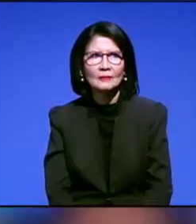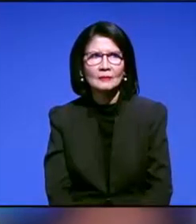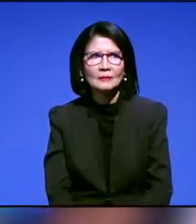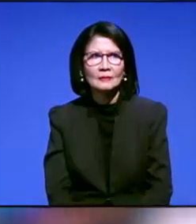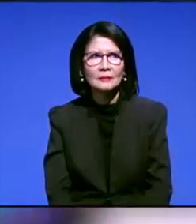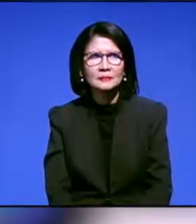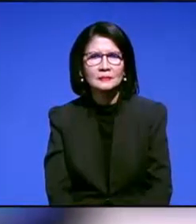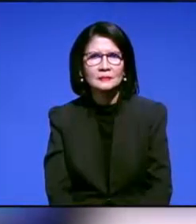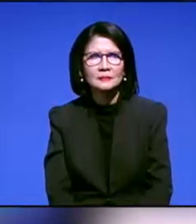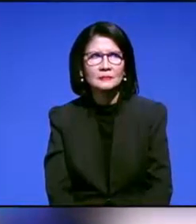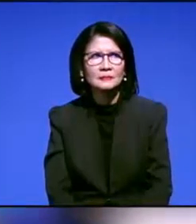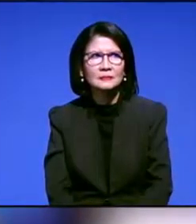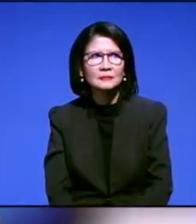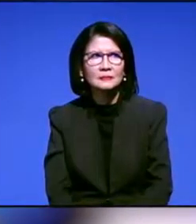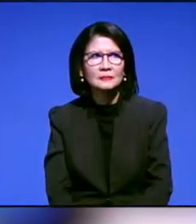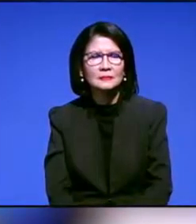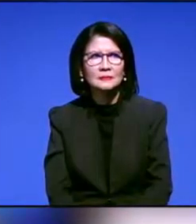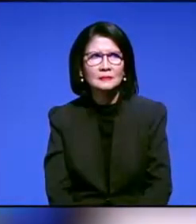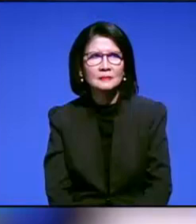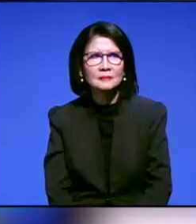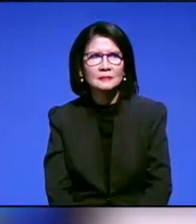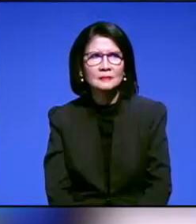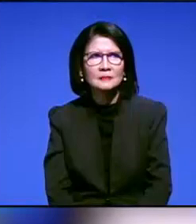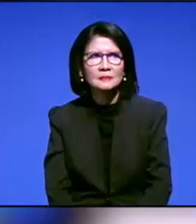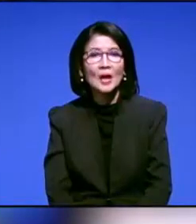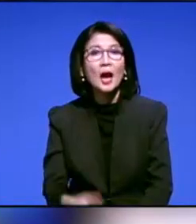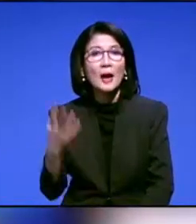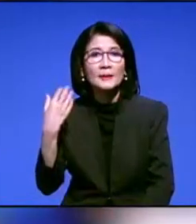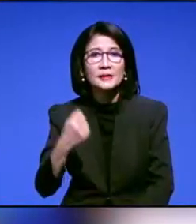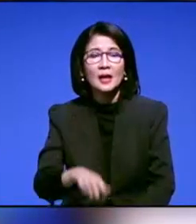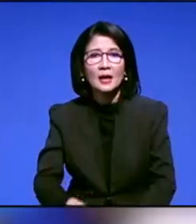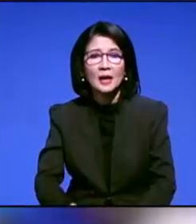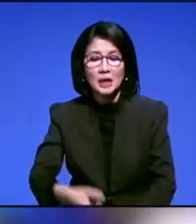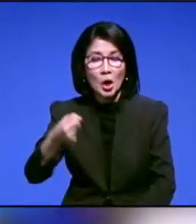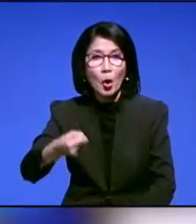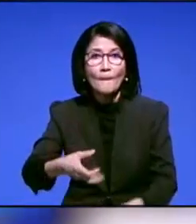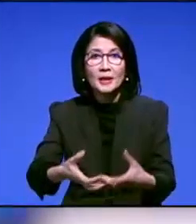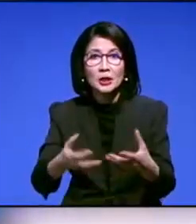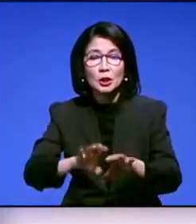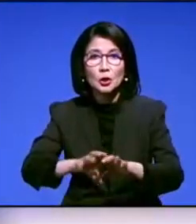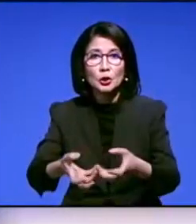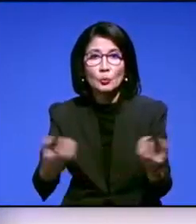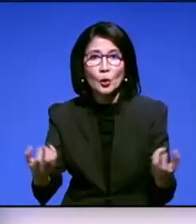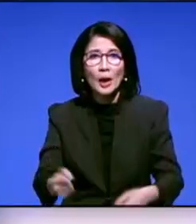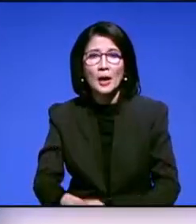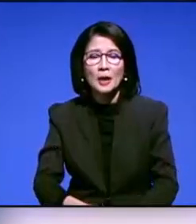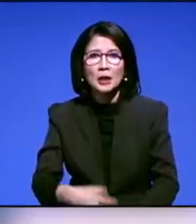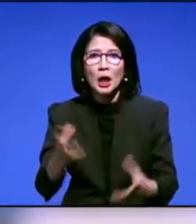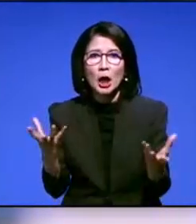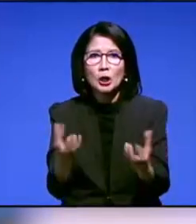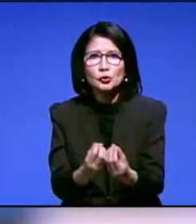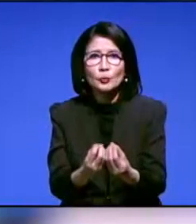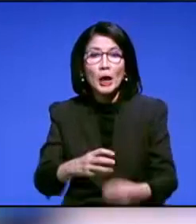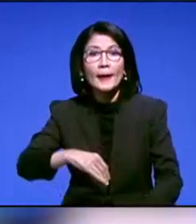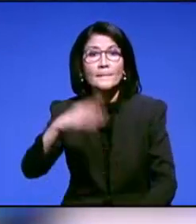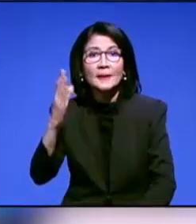Bisa dipanggil nggak teman yang ditunggu? Tapi udah keluar. Iya, disebut kartunya. Jadi kan aturannya gini Pak, untuk pembawaan barang. Kan tadi